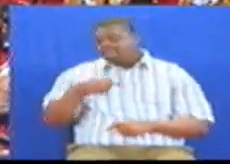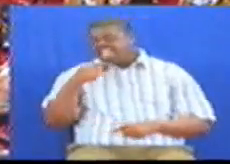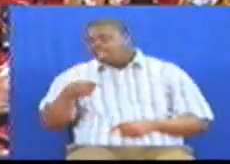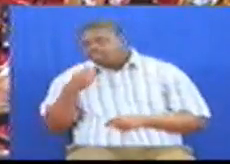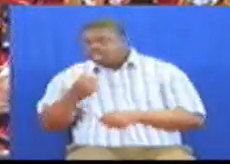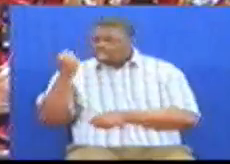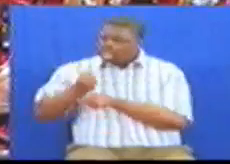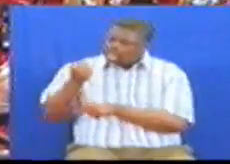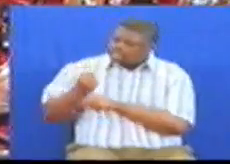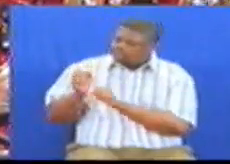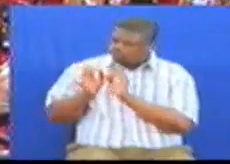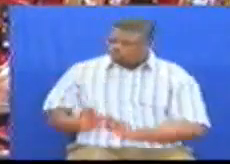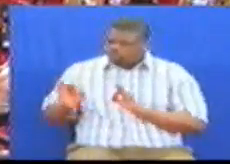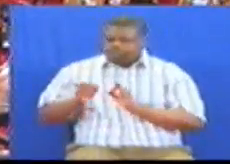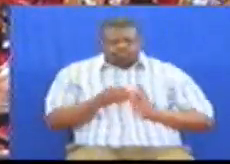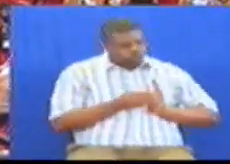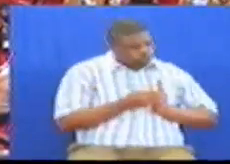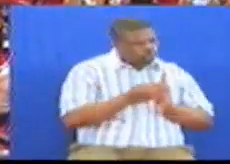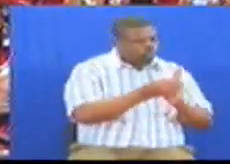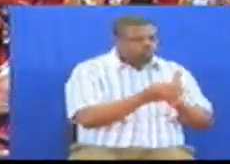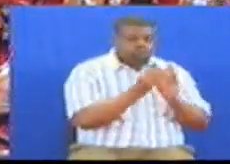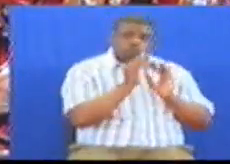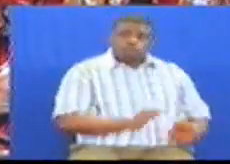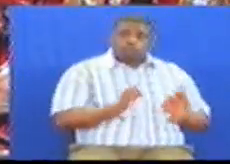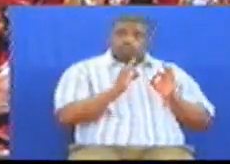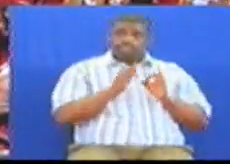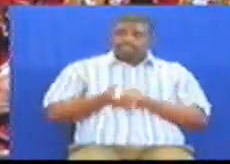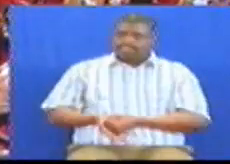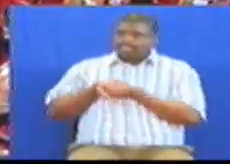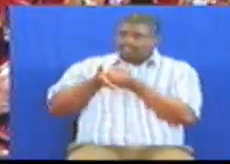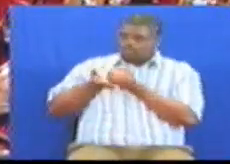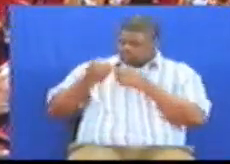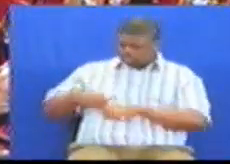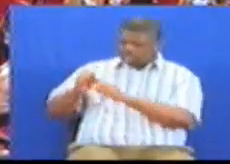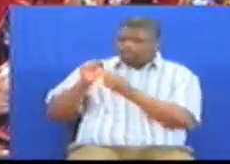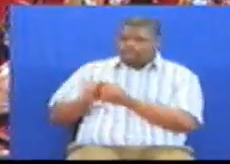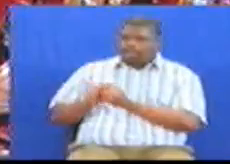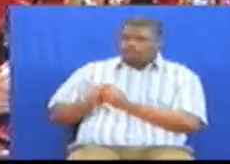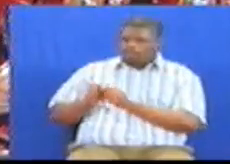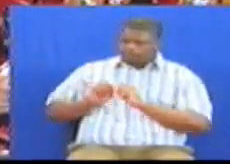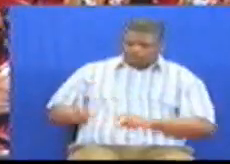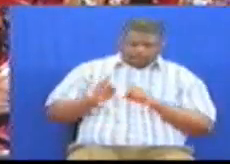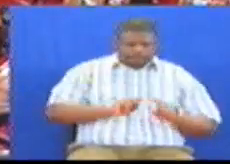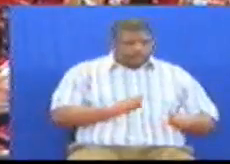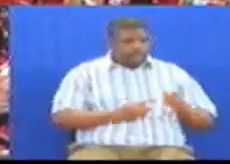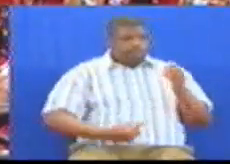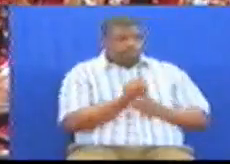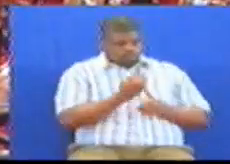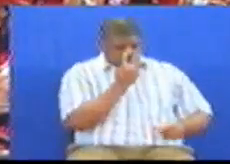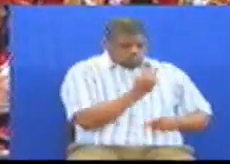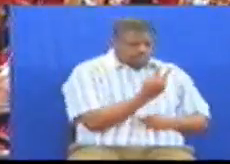kazi mzuri na miongozo mizuri ambayo inasaidia utekelezaji wa mambo mengi na matokeo tunayoona